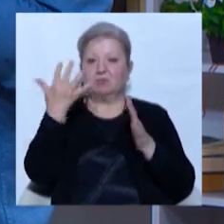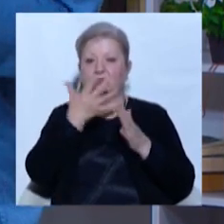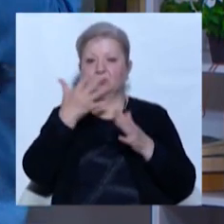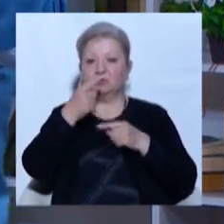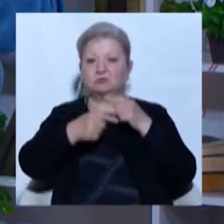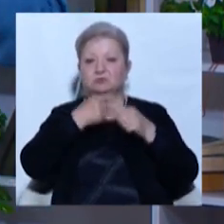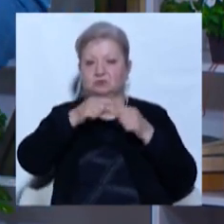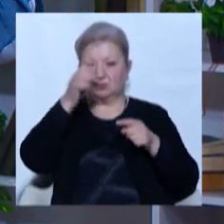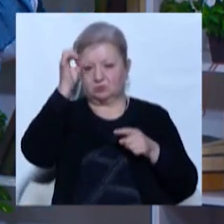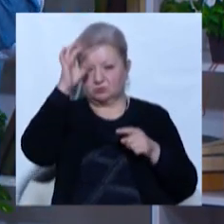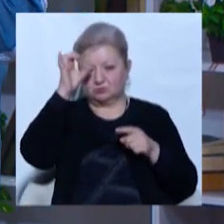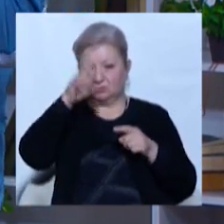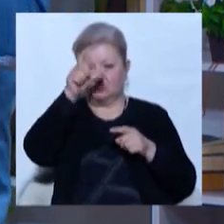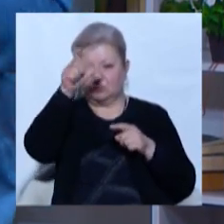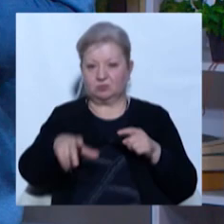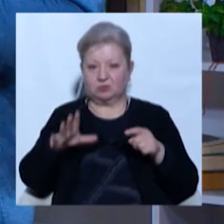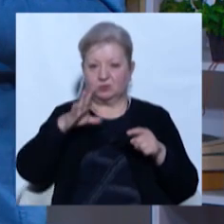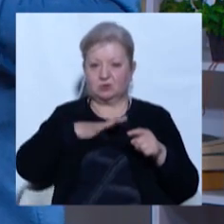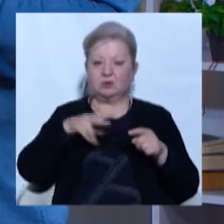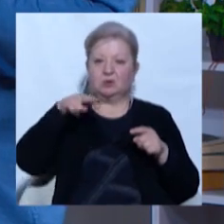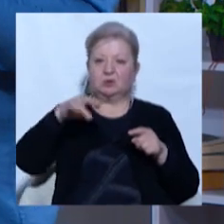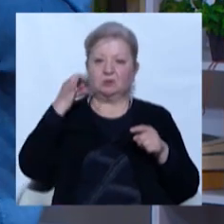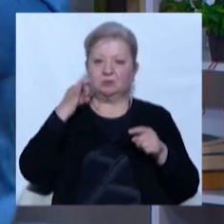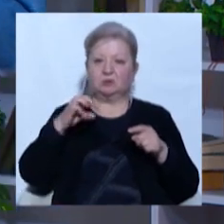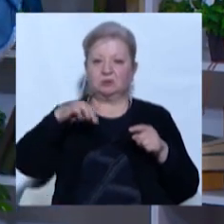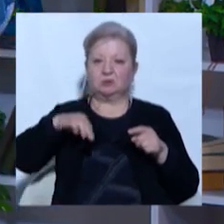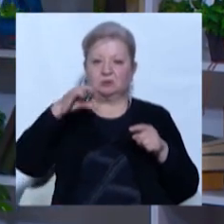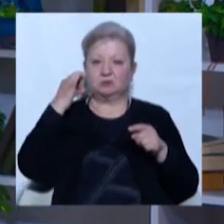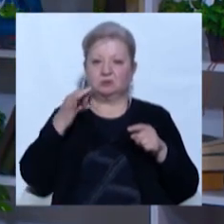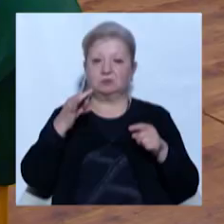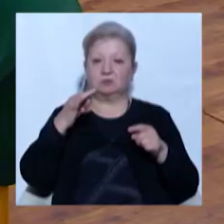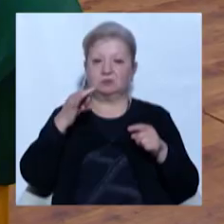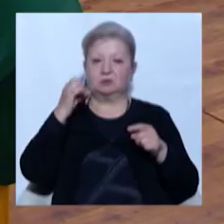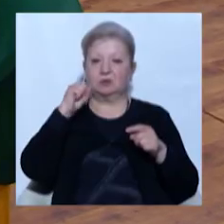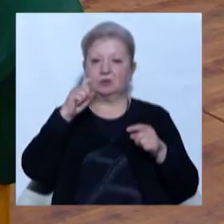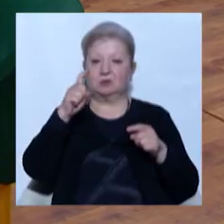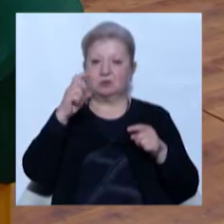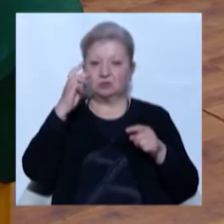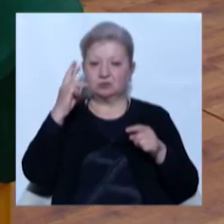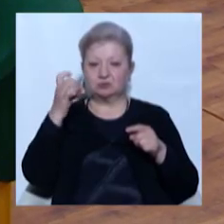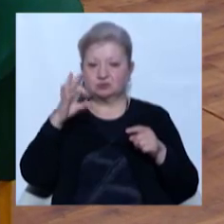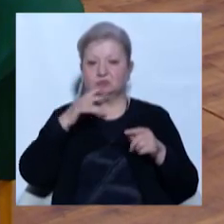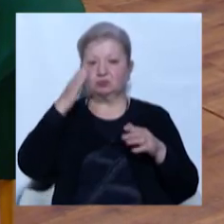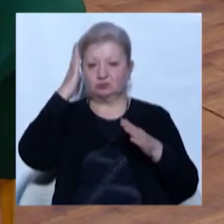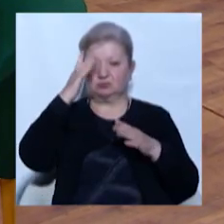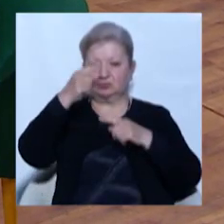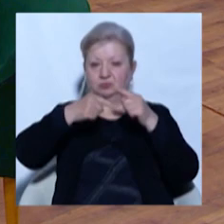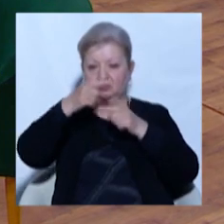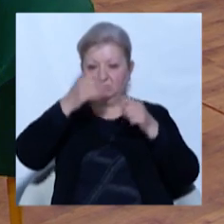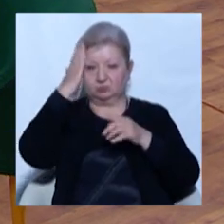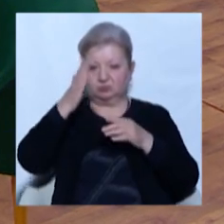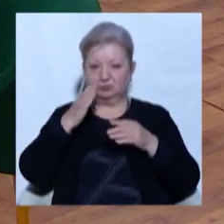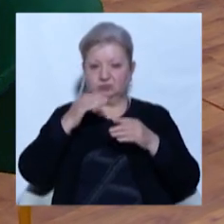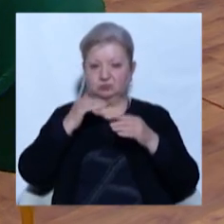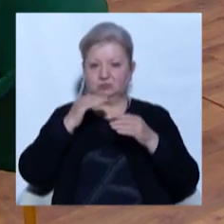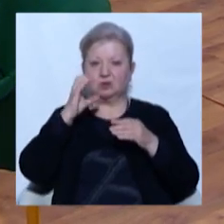საუკუნის ცნობილი ფიგურა, ვარსკენ პიტიახშია, რომლის შესახებაც თქვენ მოგვიანო მომდევნო კლასებში კიდევ უფრო მეტ ინფორმაციას